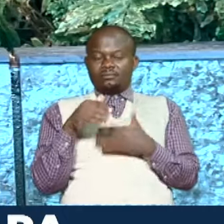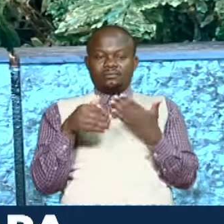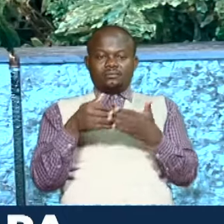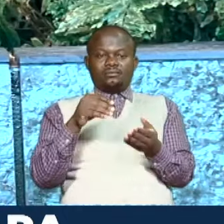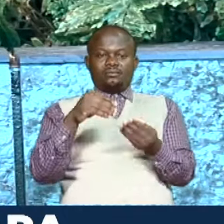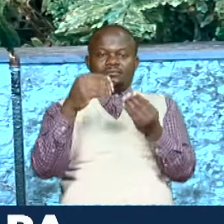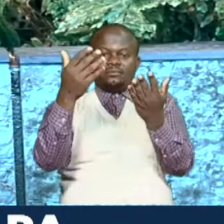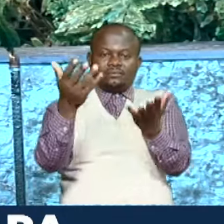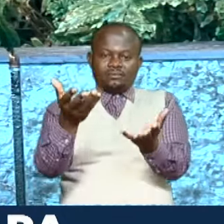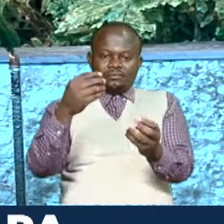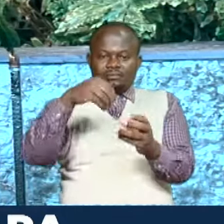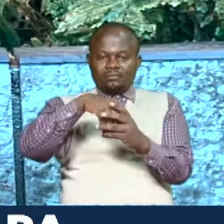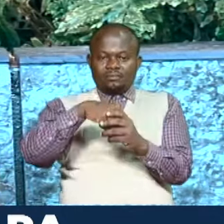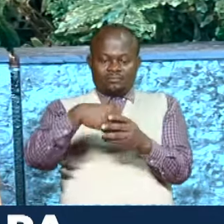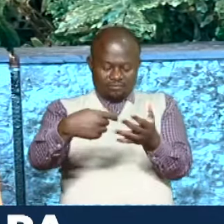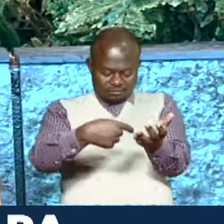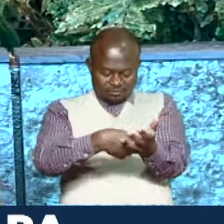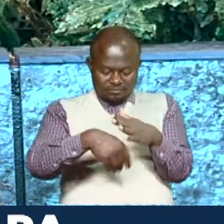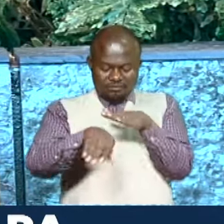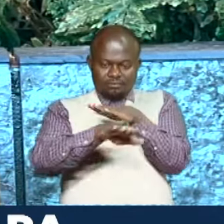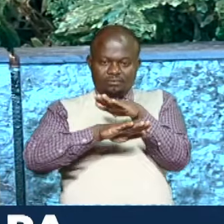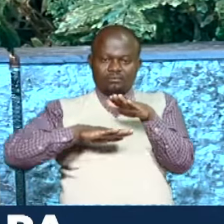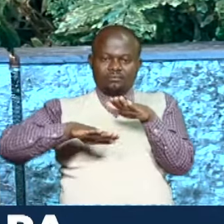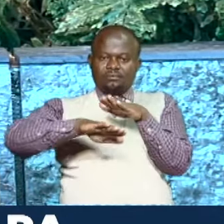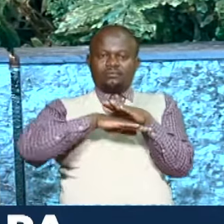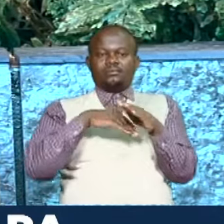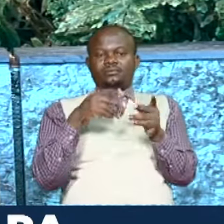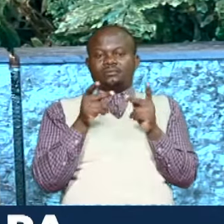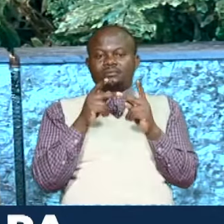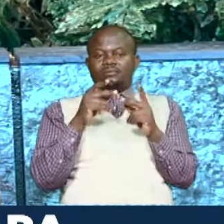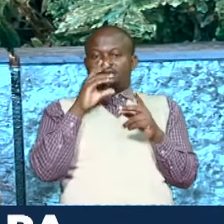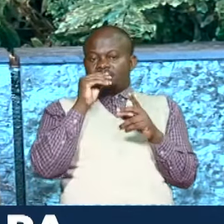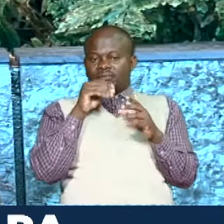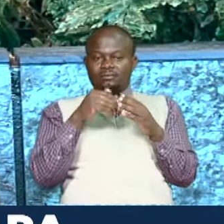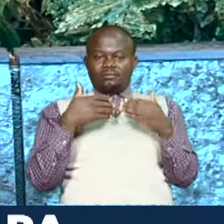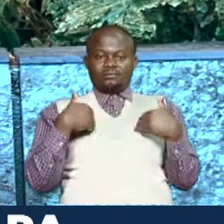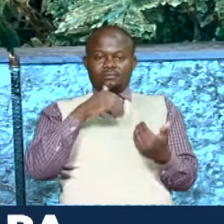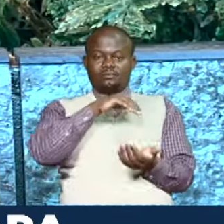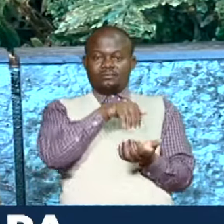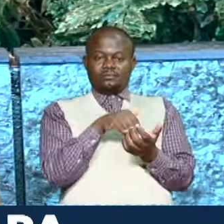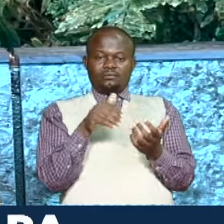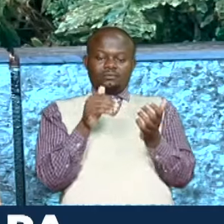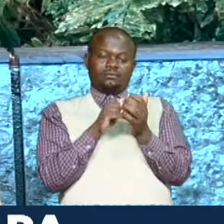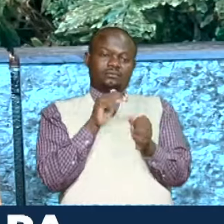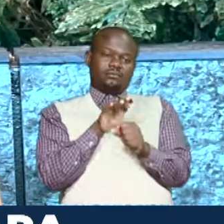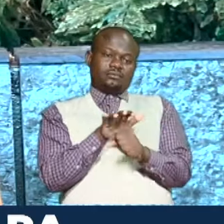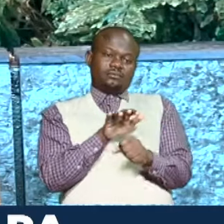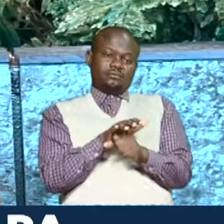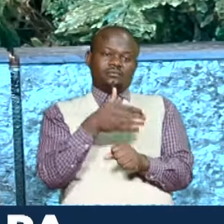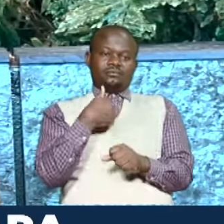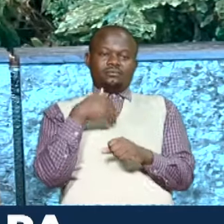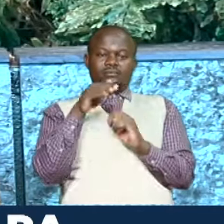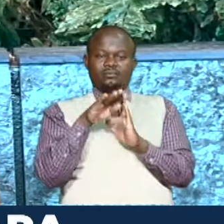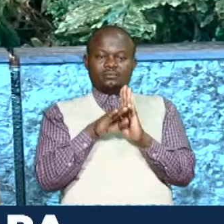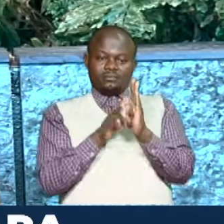itangwa mu buvuzi bw'ibanze, aho navuga ku bigo nderabuzima, cyane cyane dufite na gahunda